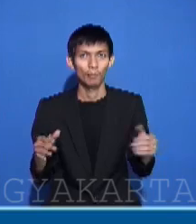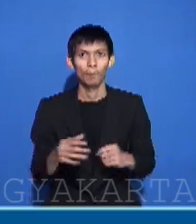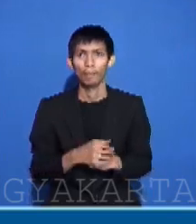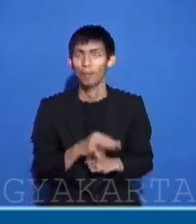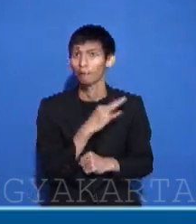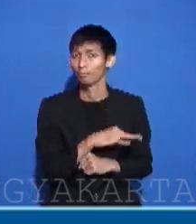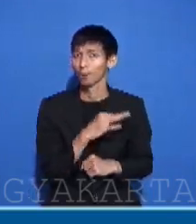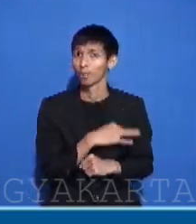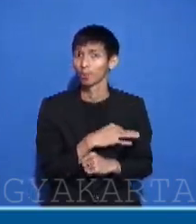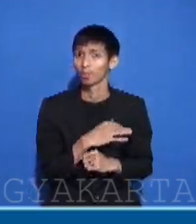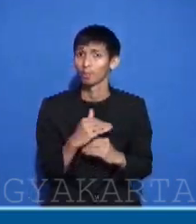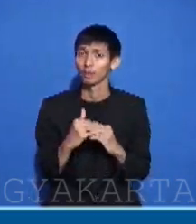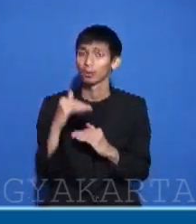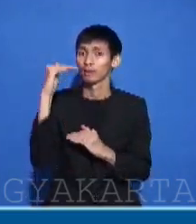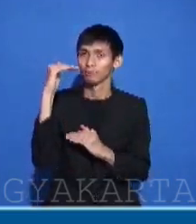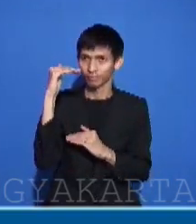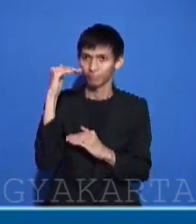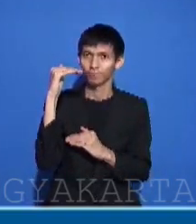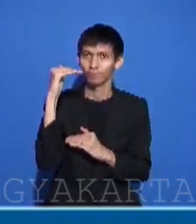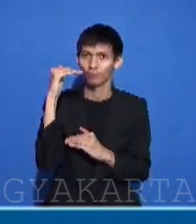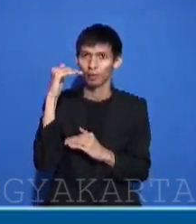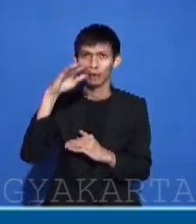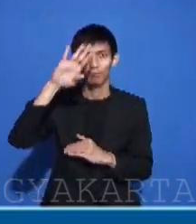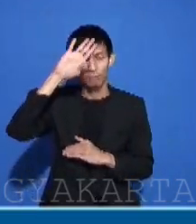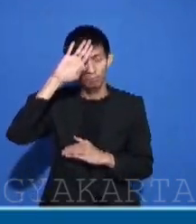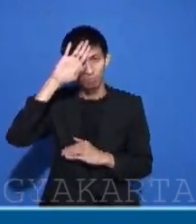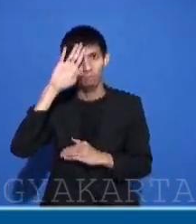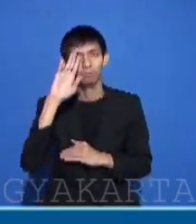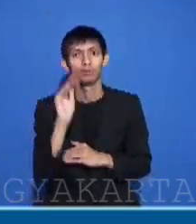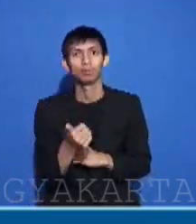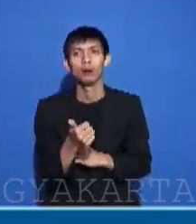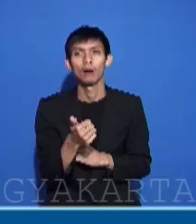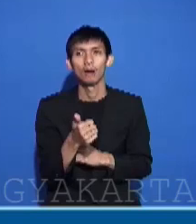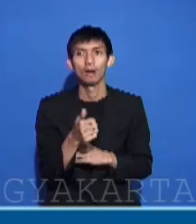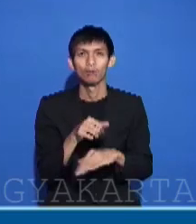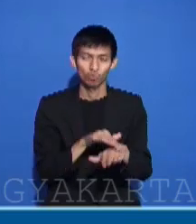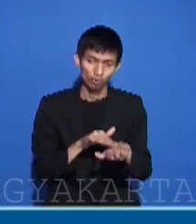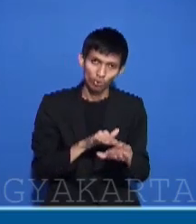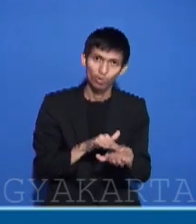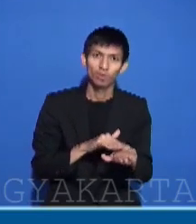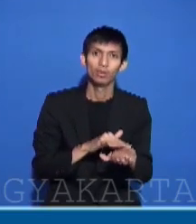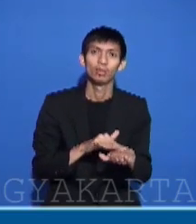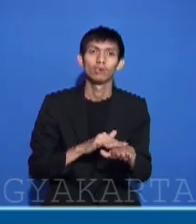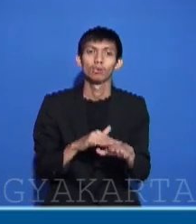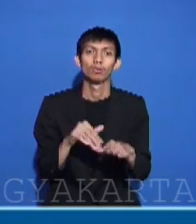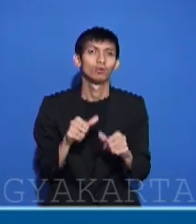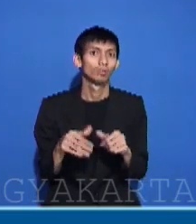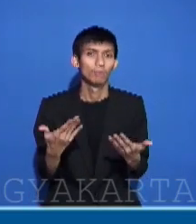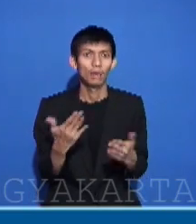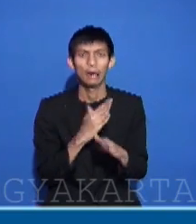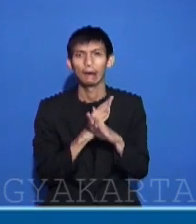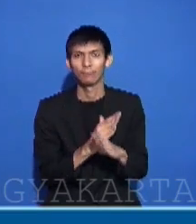kasarasan Wiwit saking ngedaken demam gadah sifat antiakteri Lan antimikroba kep ngandut senyawa antiker